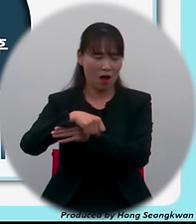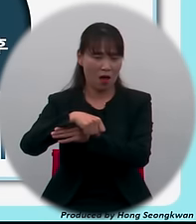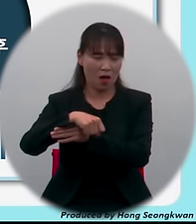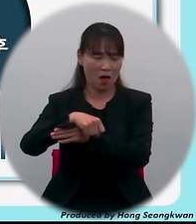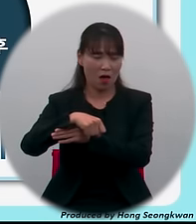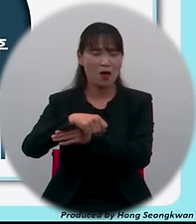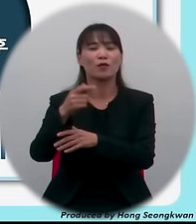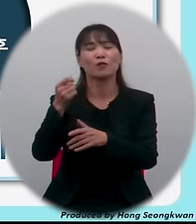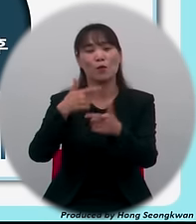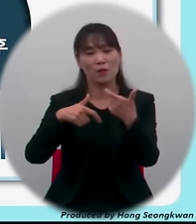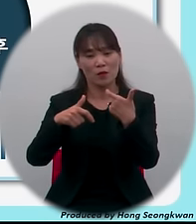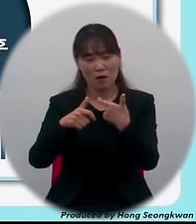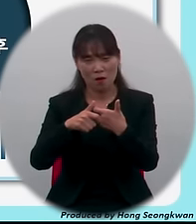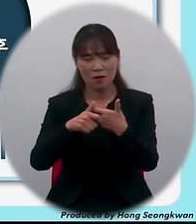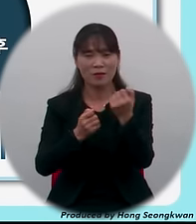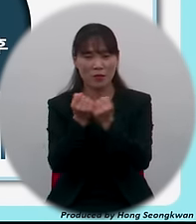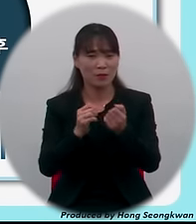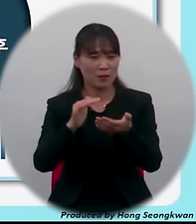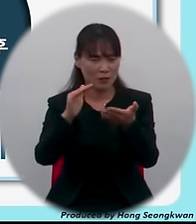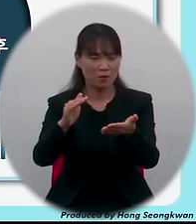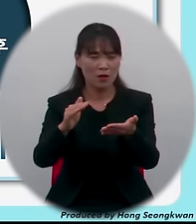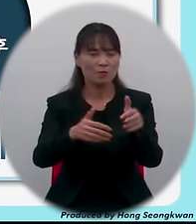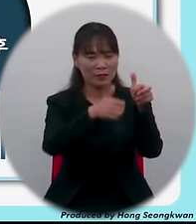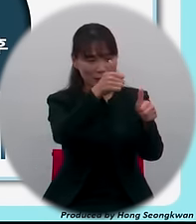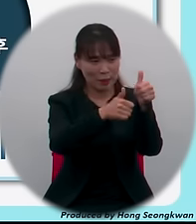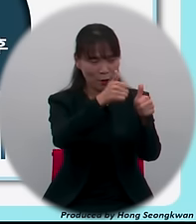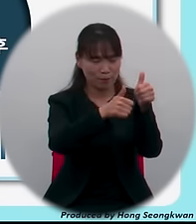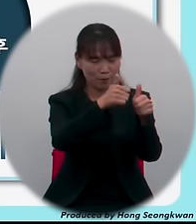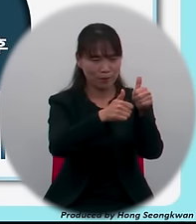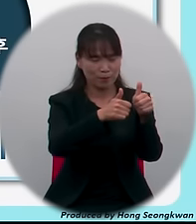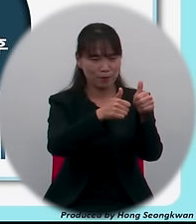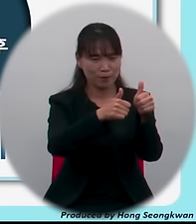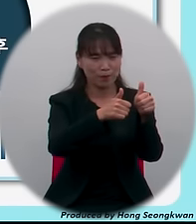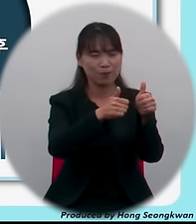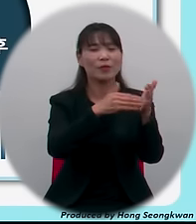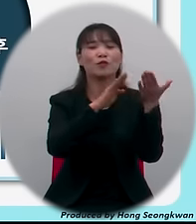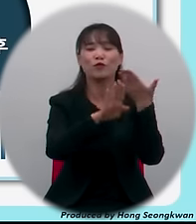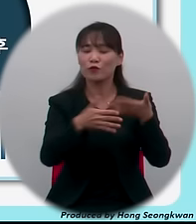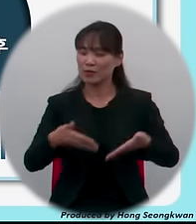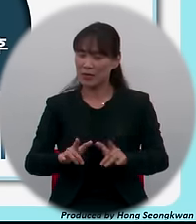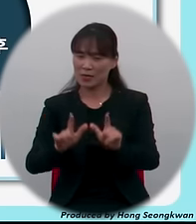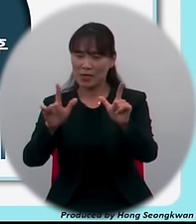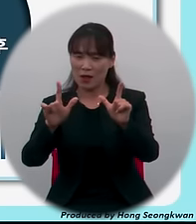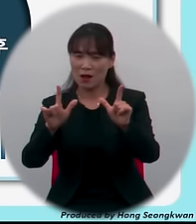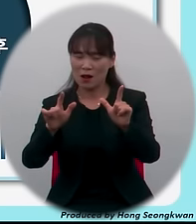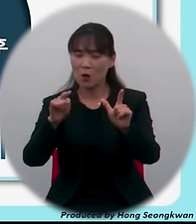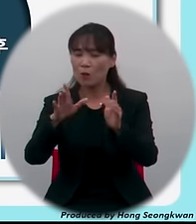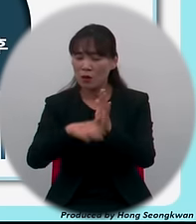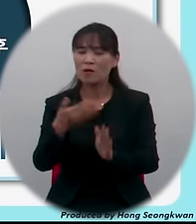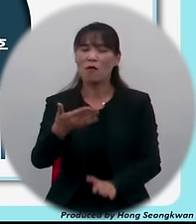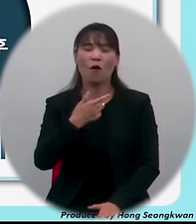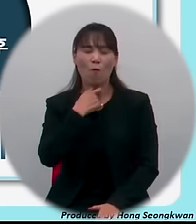날에 한해서 그리고 허락을 하시는데 조금 더 구체적으로 들어가야 됩니다 일단 첫 번째가 뭐냐 시험 보고 난